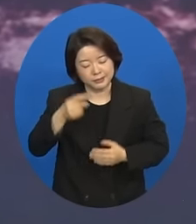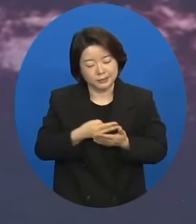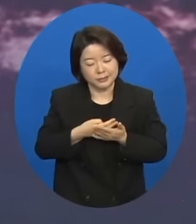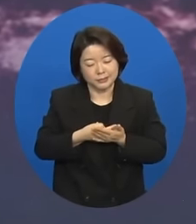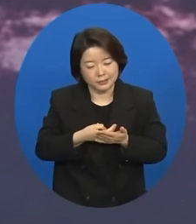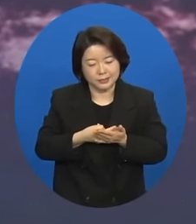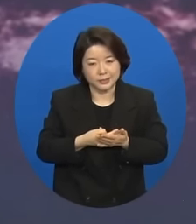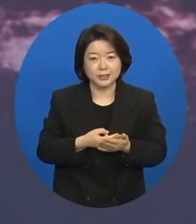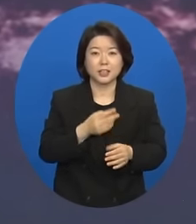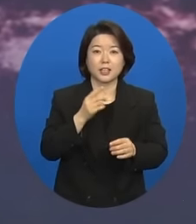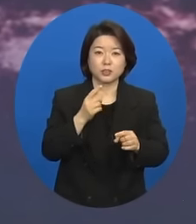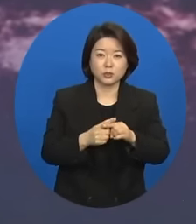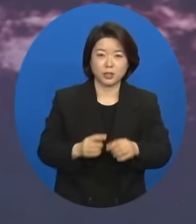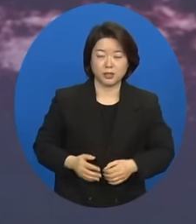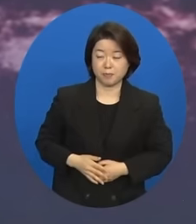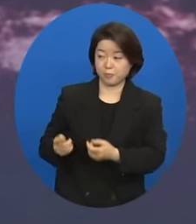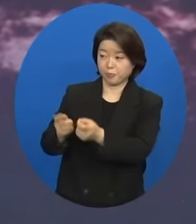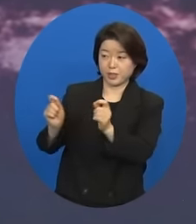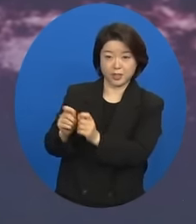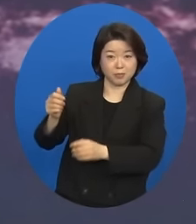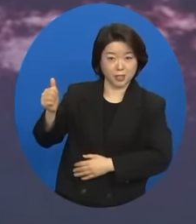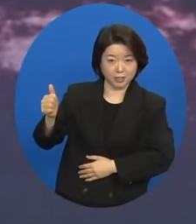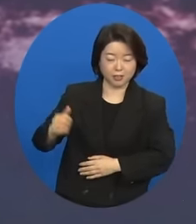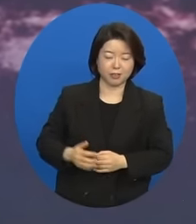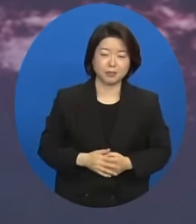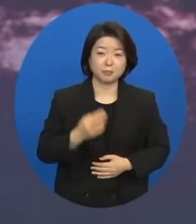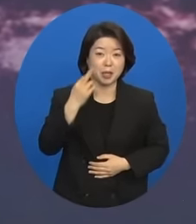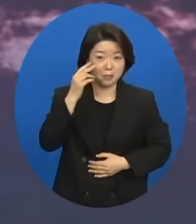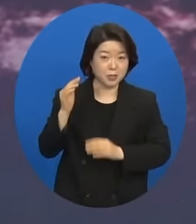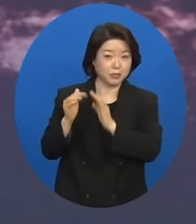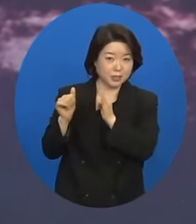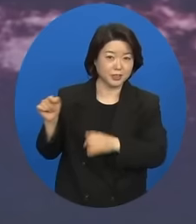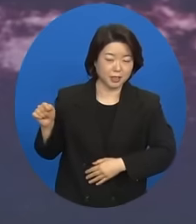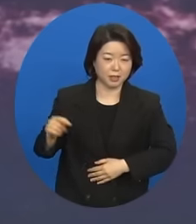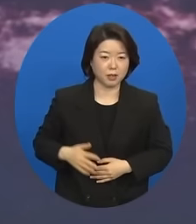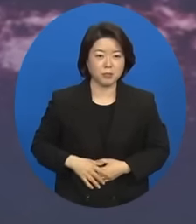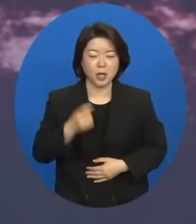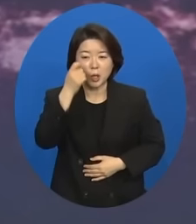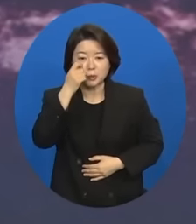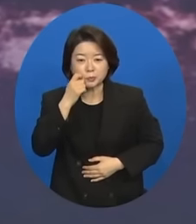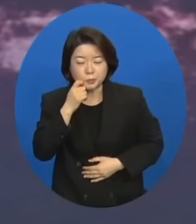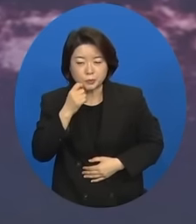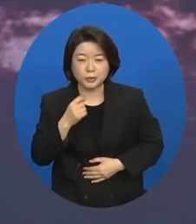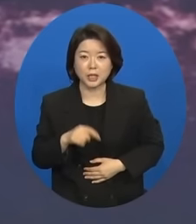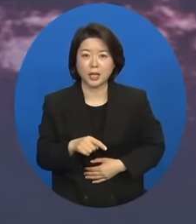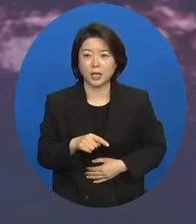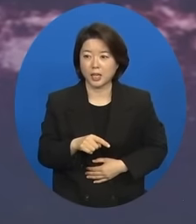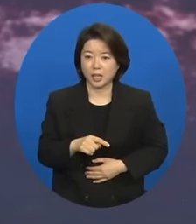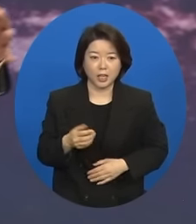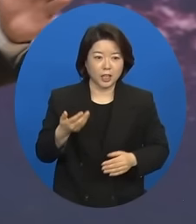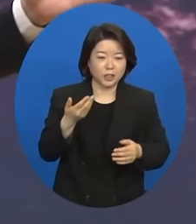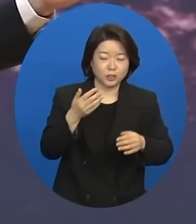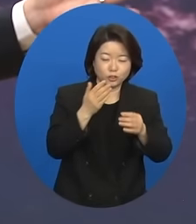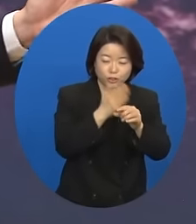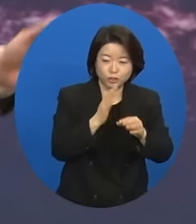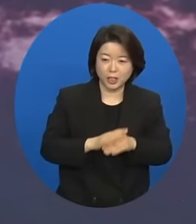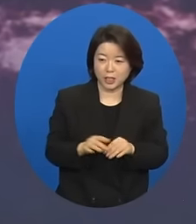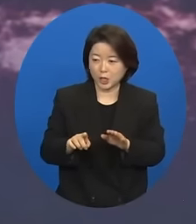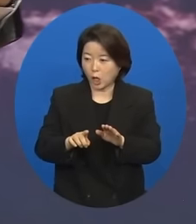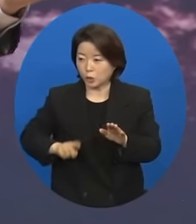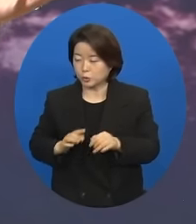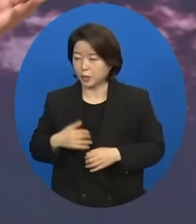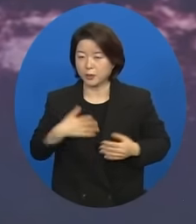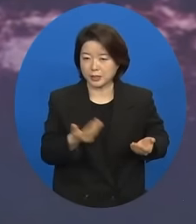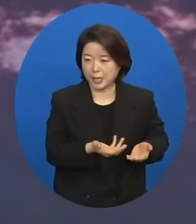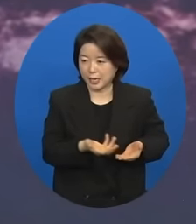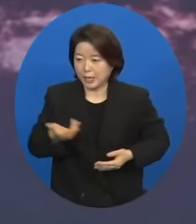앓다가 팀 리더가 있었는데요 미국 분이었어요 불쌍한 나머지 중간에 철수해 가지고 중간에 구원해 줬습니다 그래서